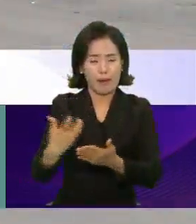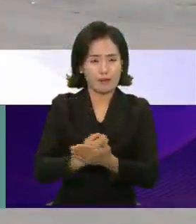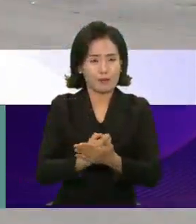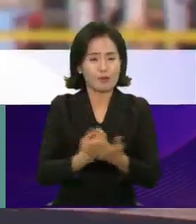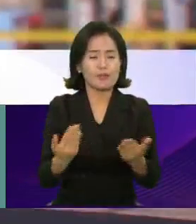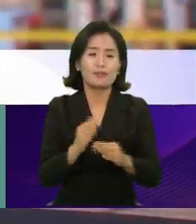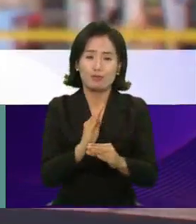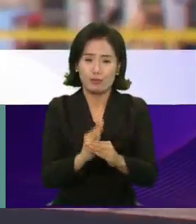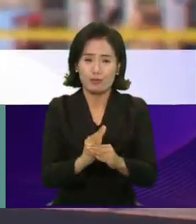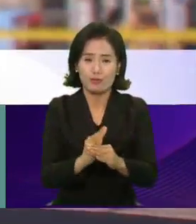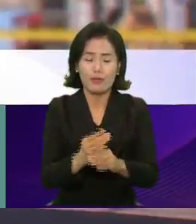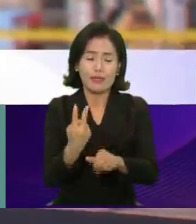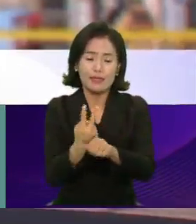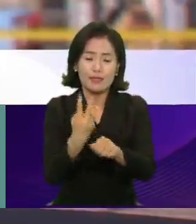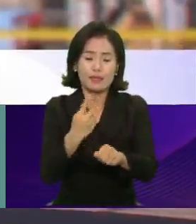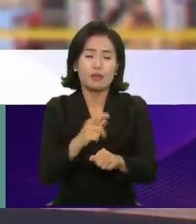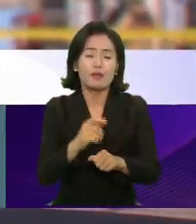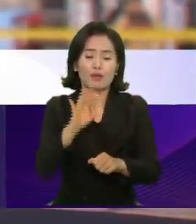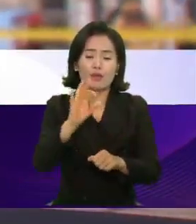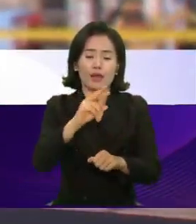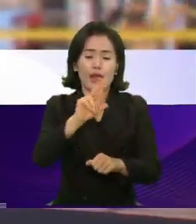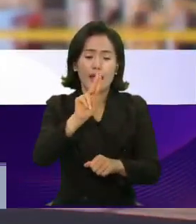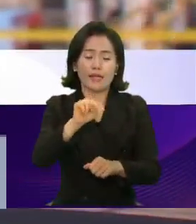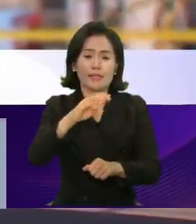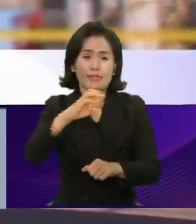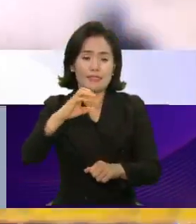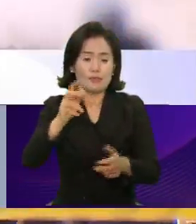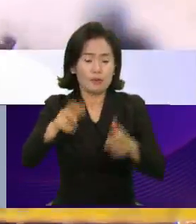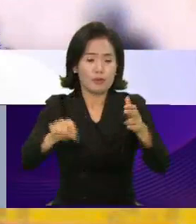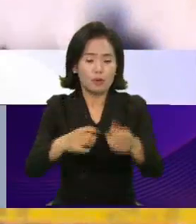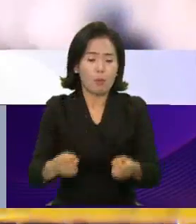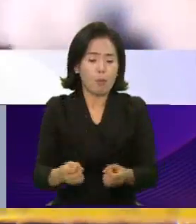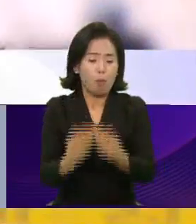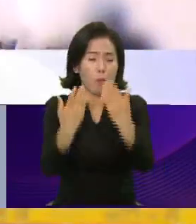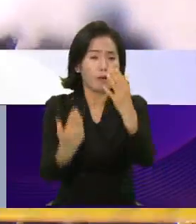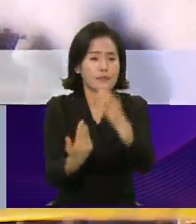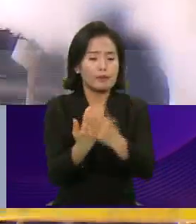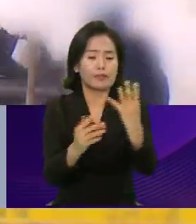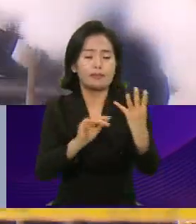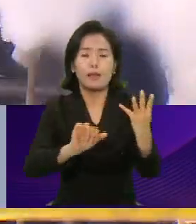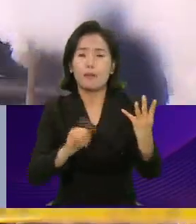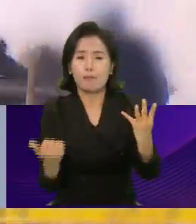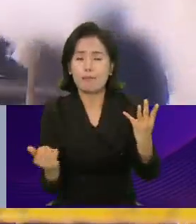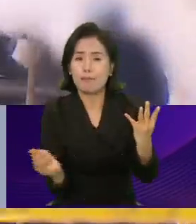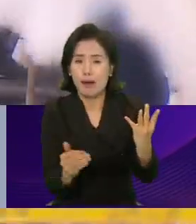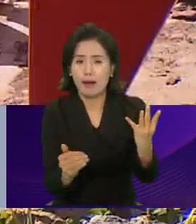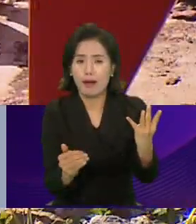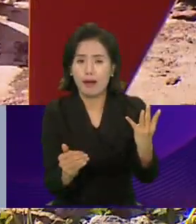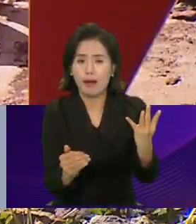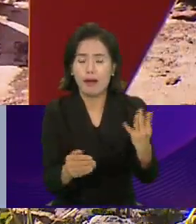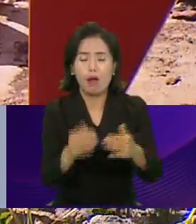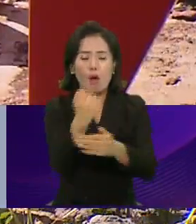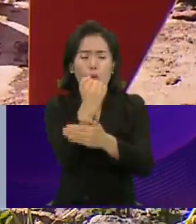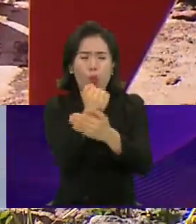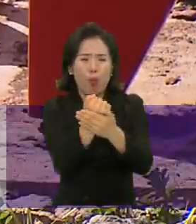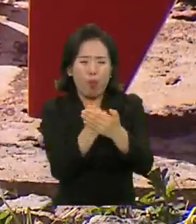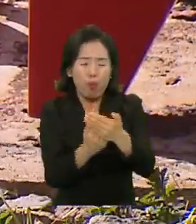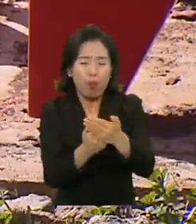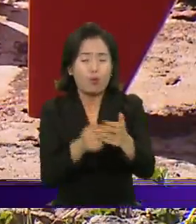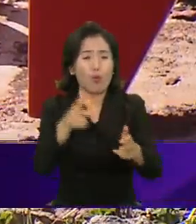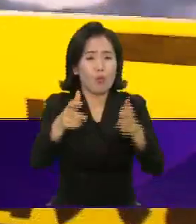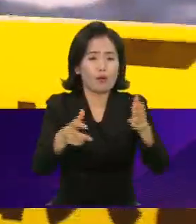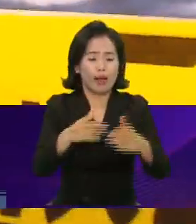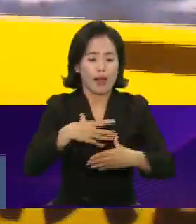있습니다. 2년 전 여천 NCC 공장에서 발생한 폭발 사고로 4명이 숨지면서 노후 산단의